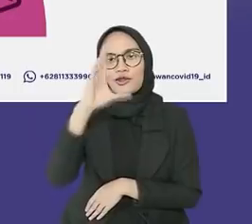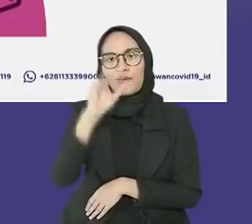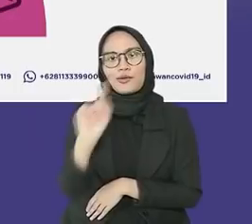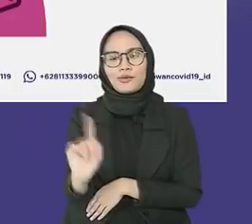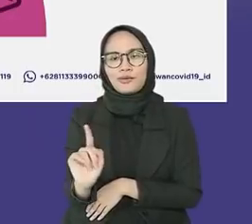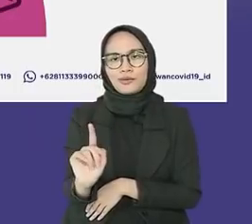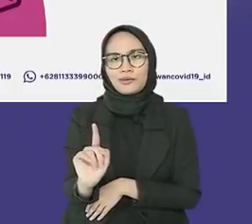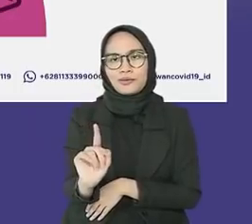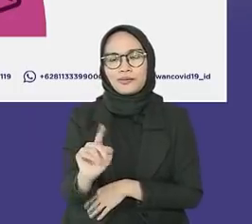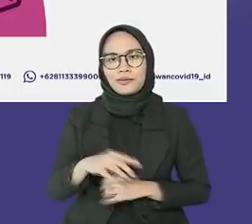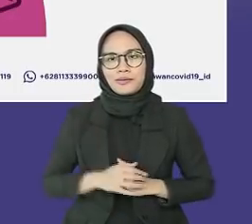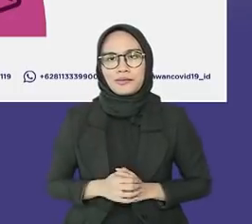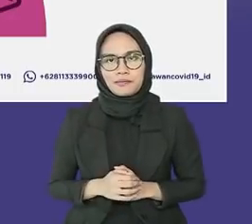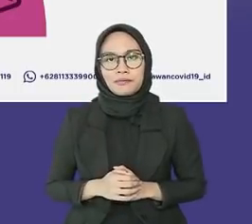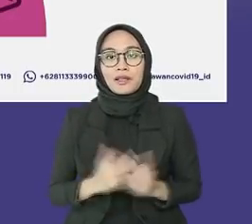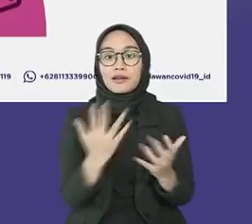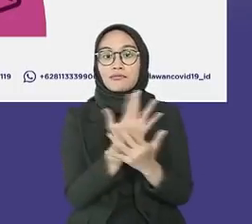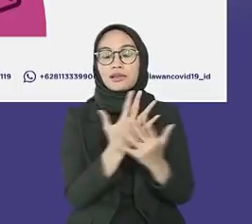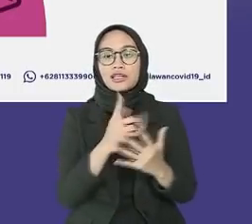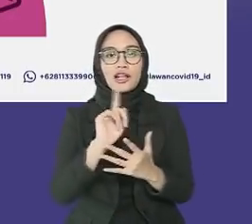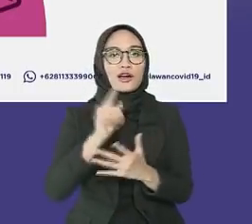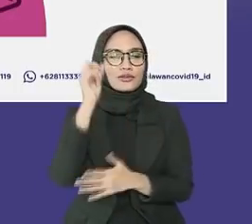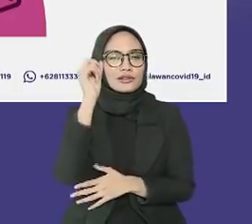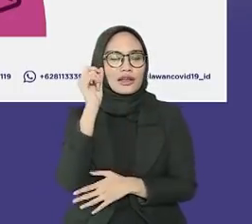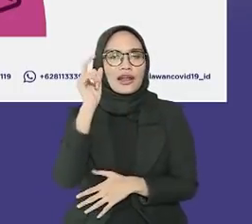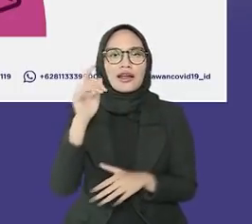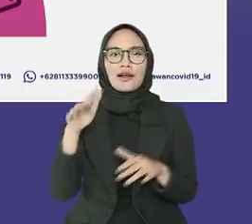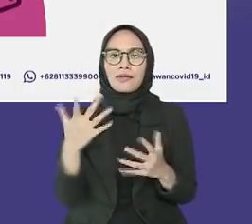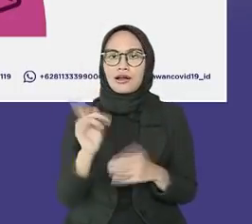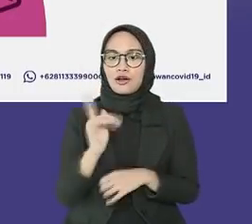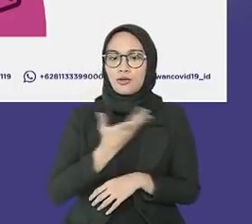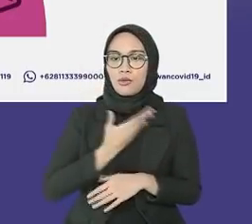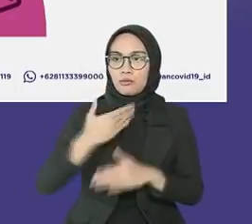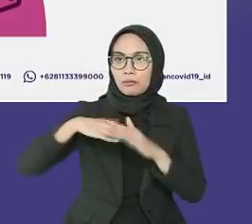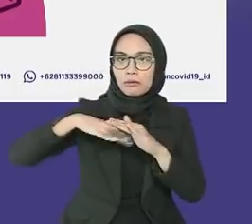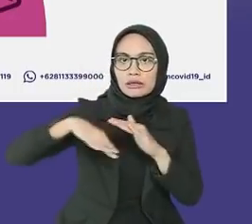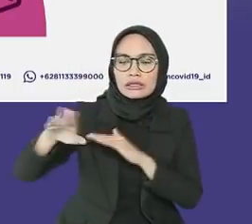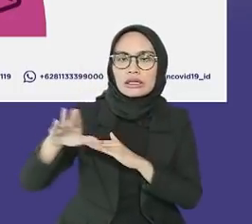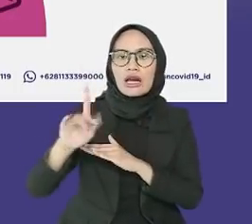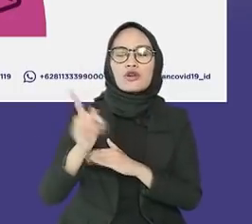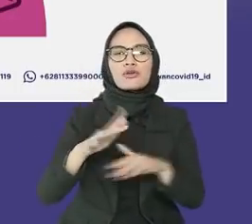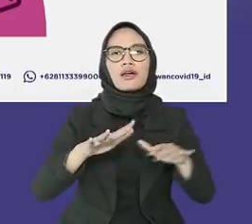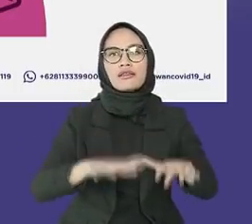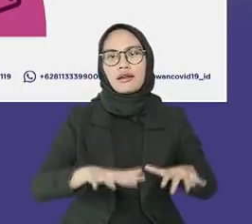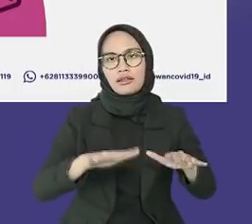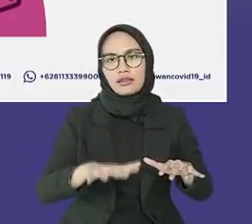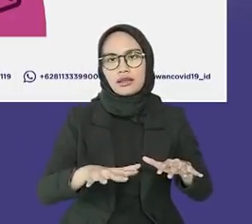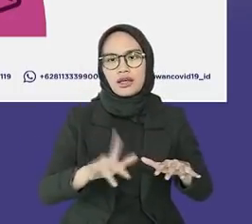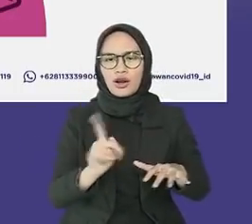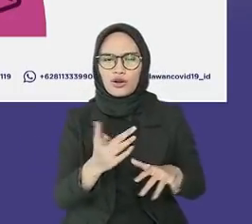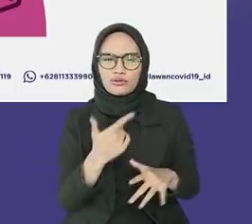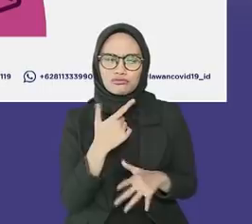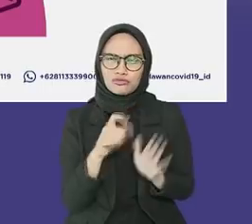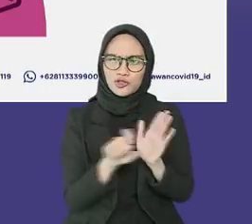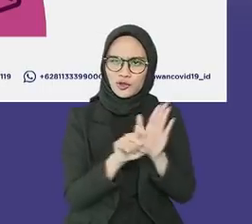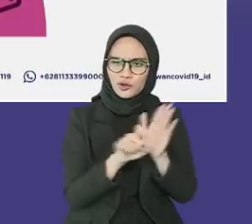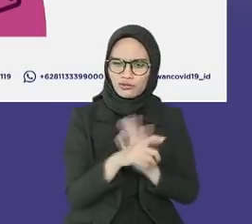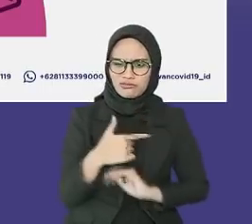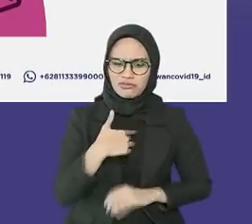masyarakat perlu mempertimbangkan urgensi untuk bepergian khususnya bagi mereka yang sedang merasa tidak dalam keadaan